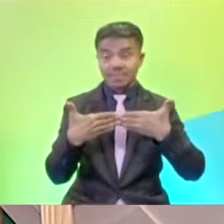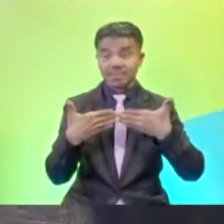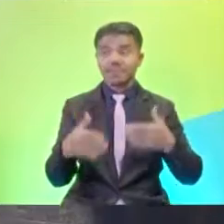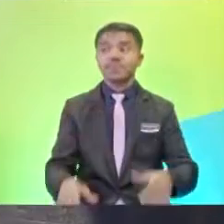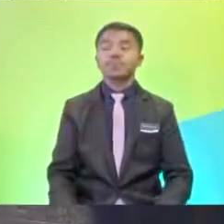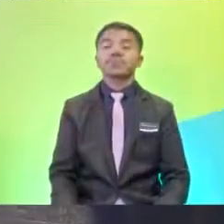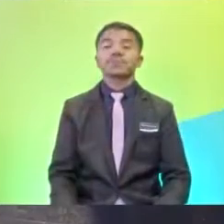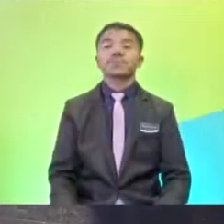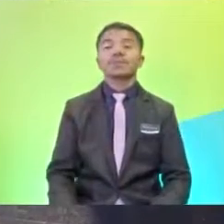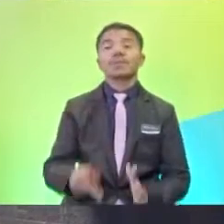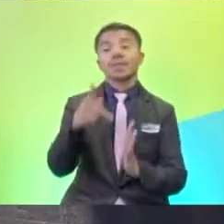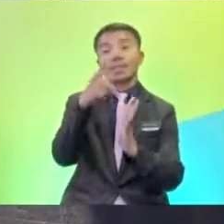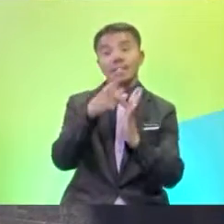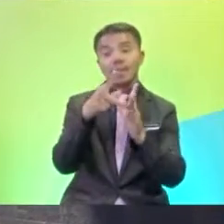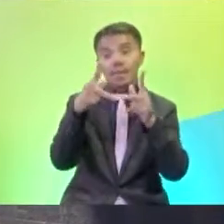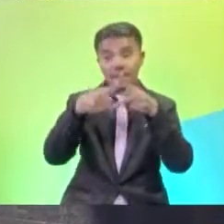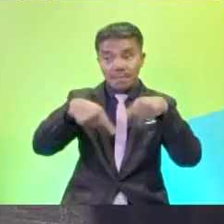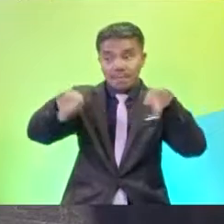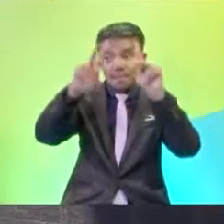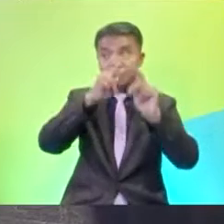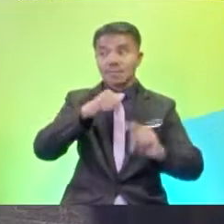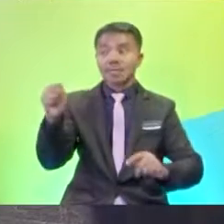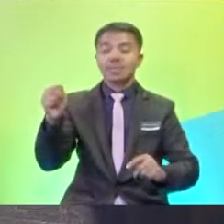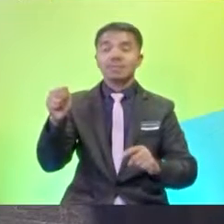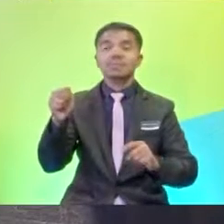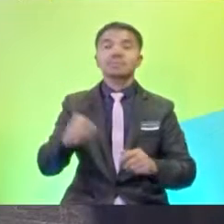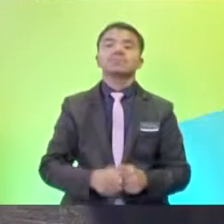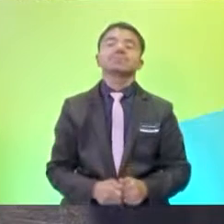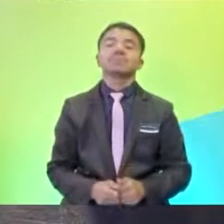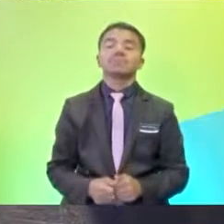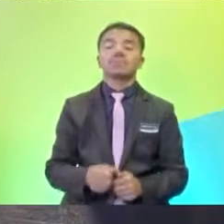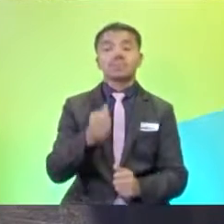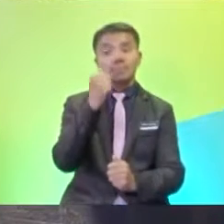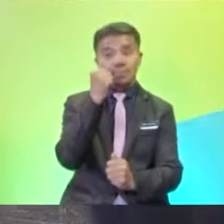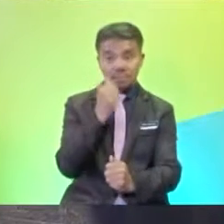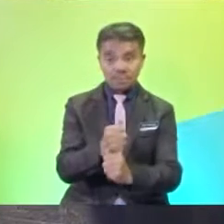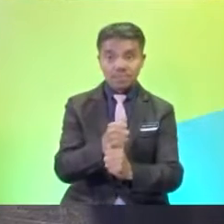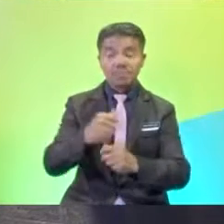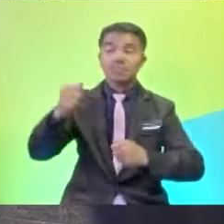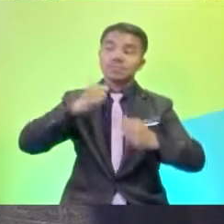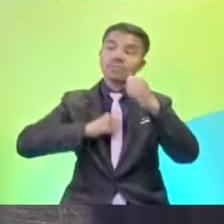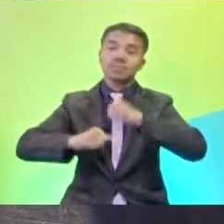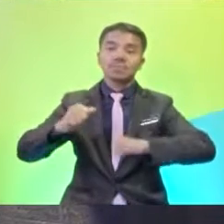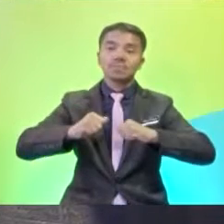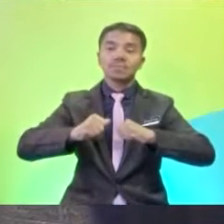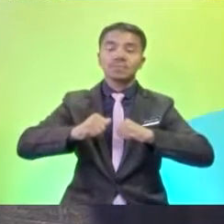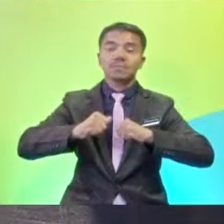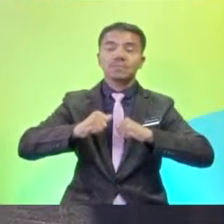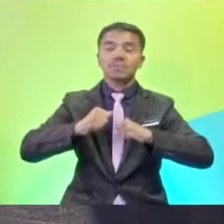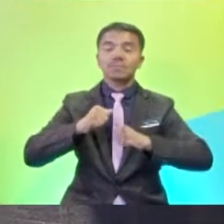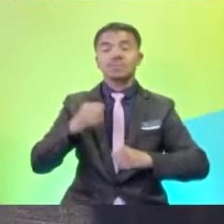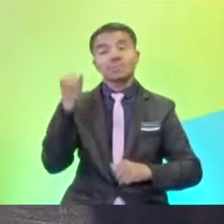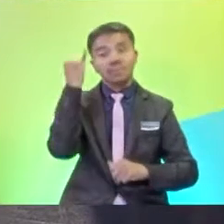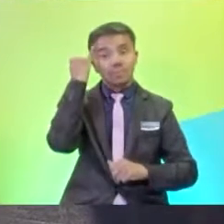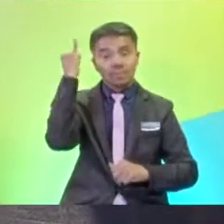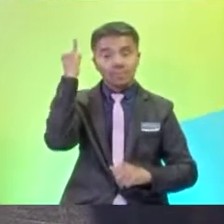kepentingan mengamalkan menuntut ilmu Apakah pentingnya kita berazab ketika menuntut ilmu oke yang